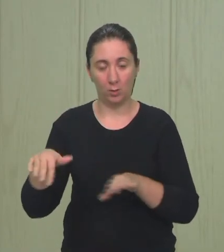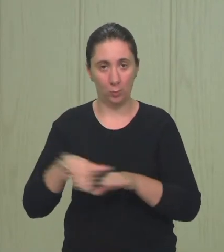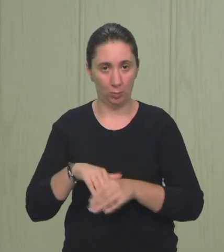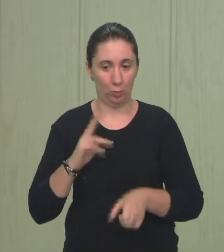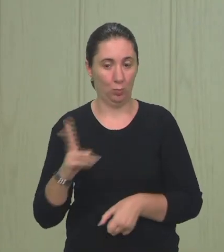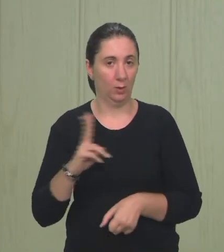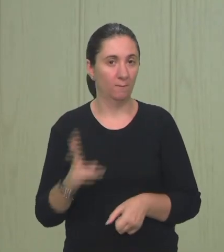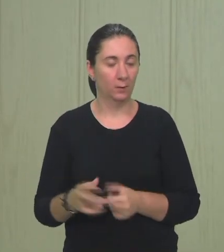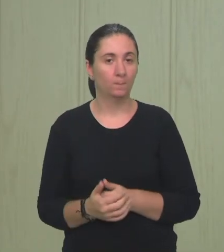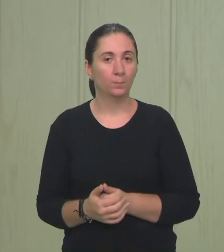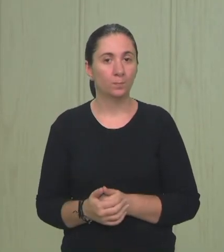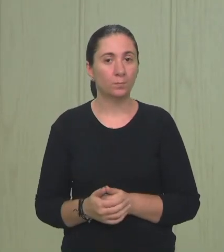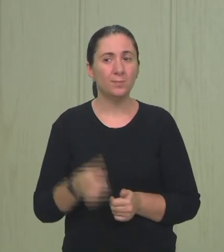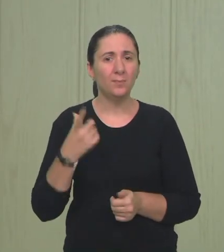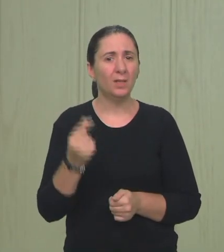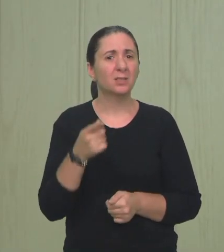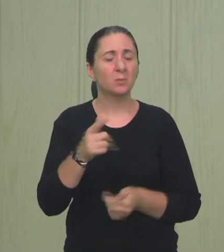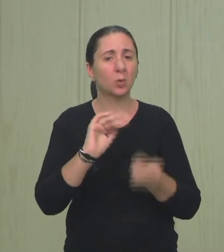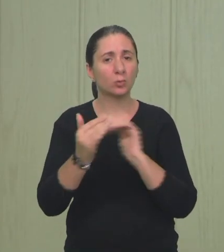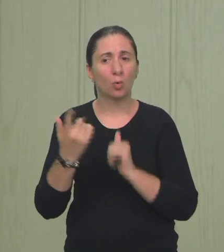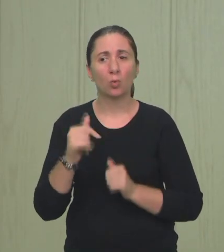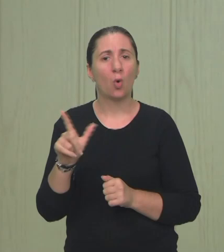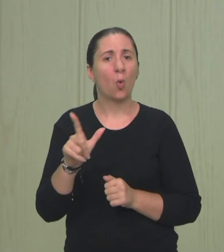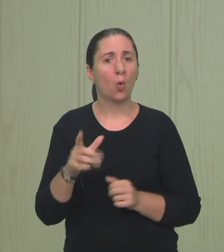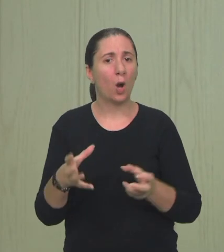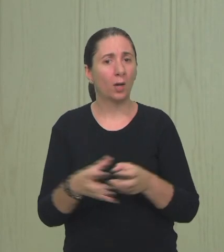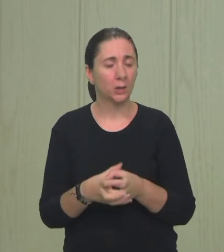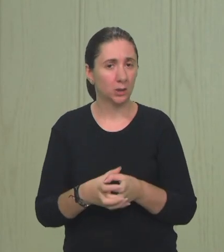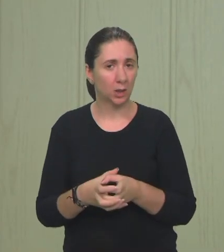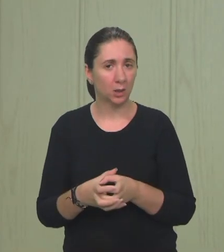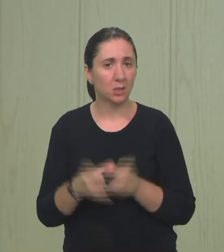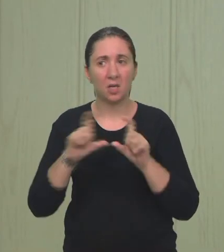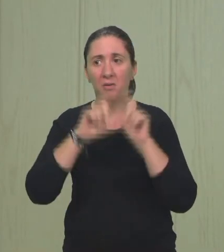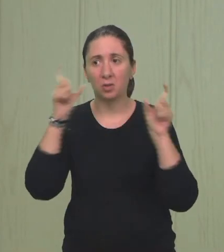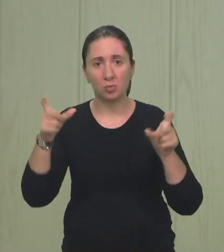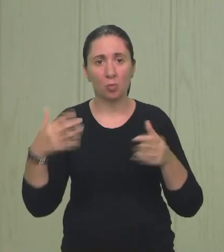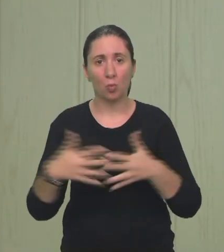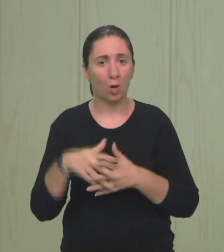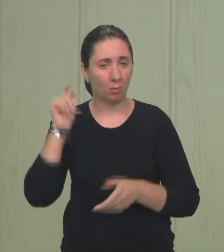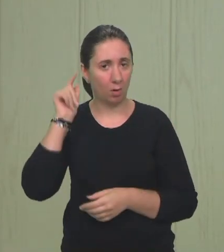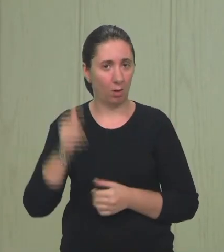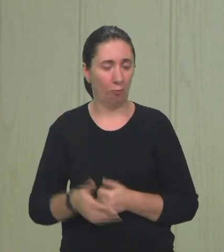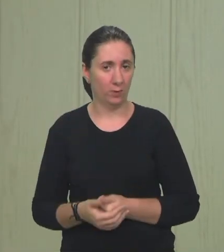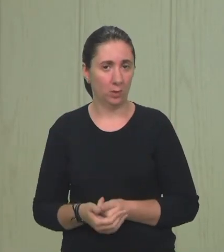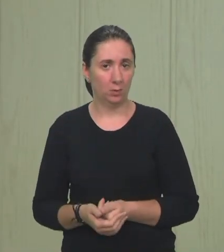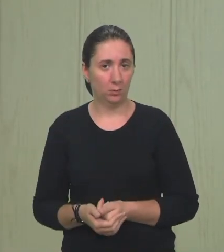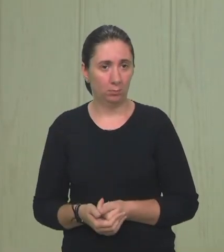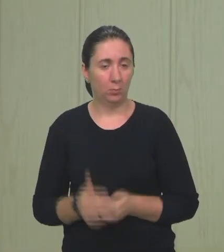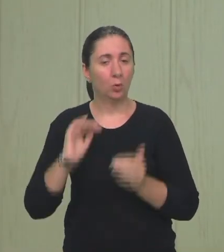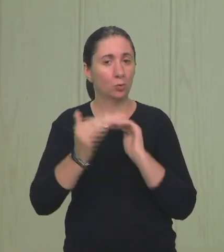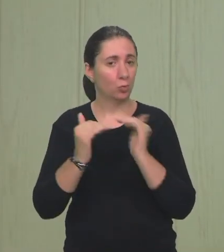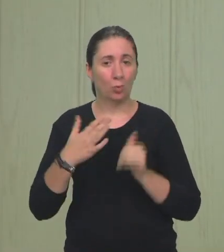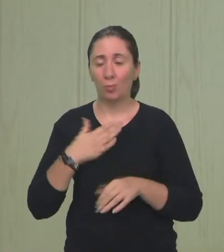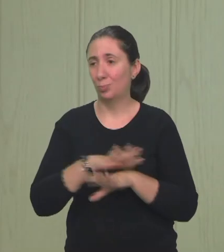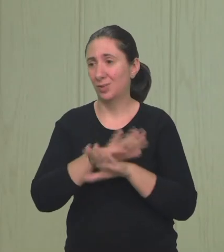zaposleni. S kim sve surađujete od lokalnih zajednica i institucija u gradu Karlovcu? Pa u suradnju imamo